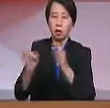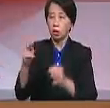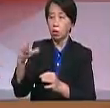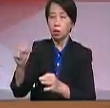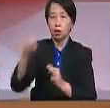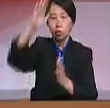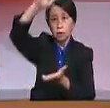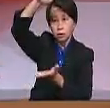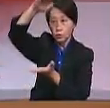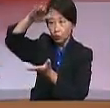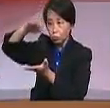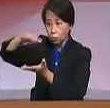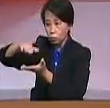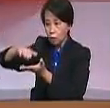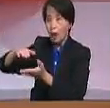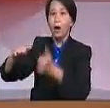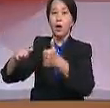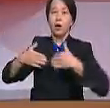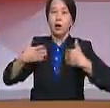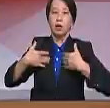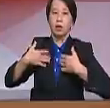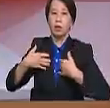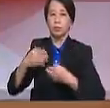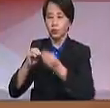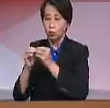pun menurun begitu baik sekali, single digit